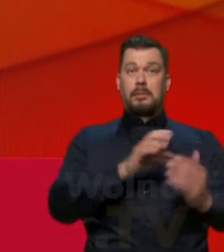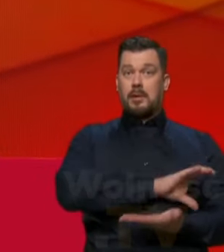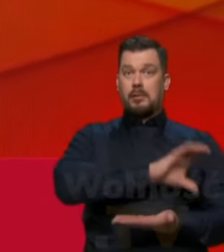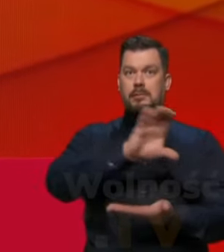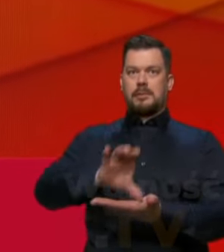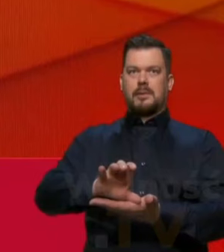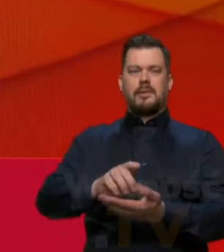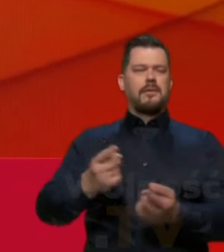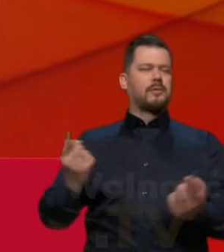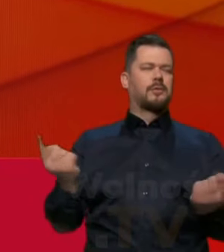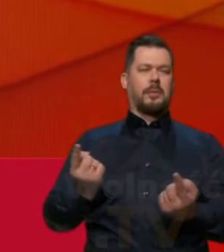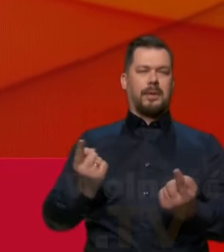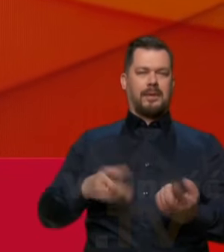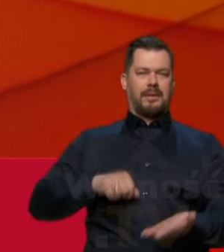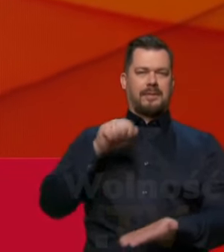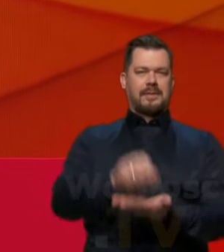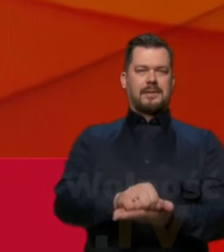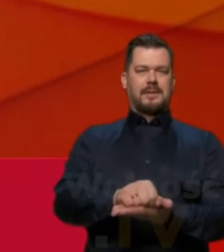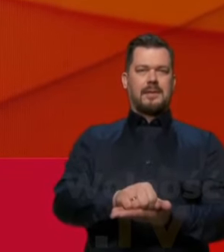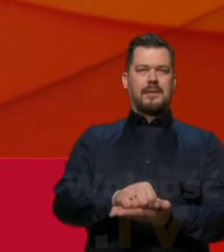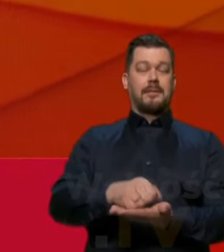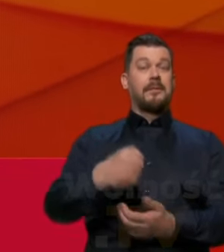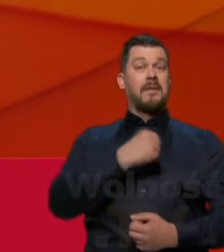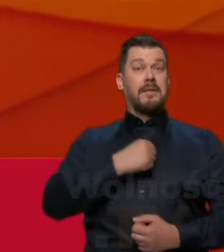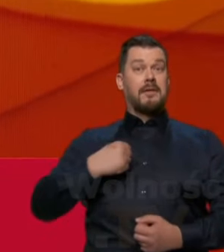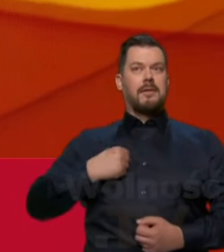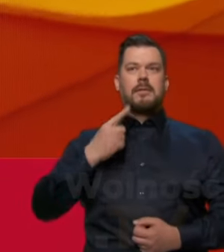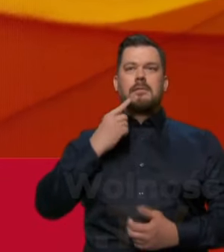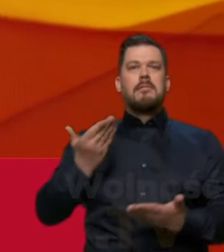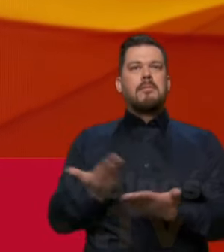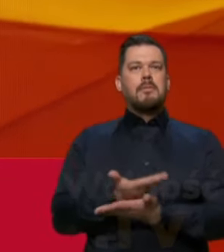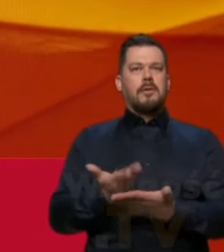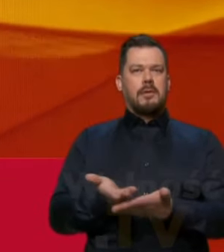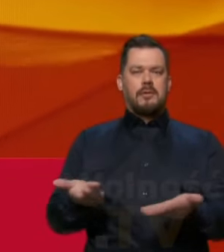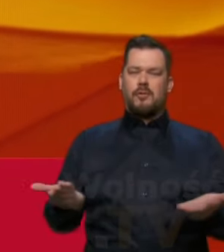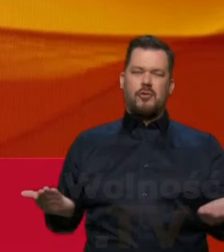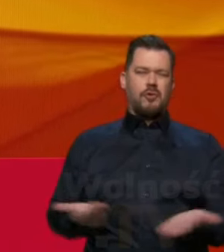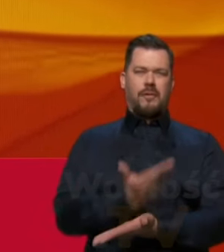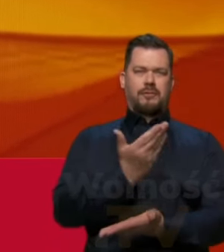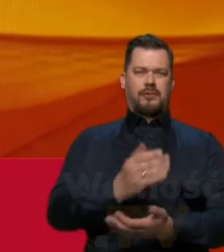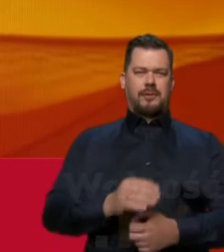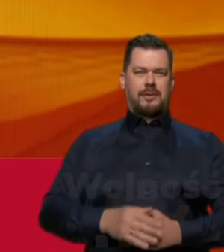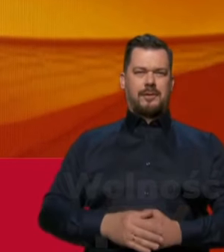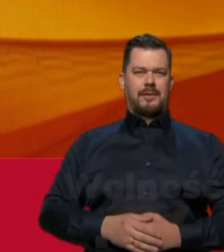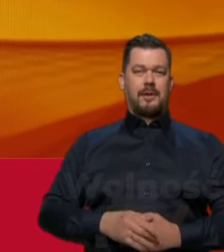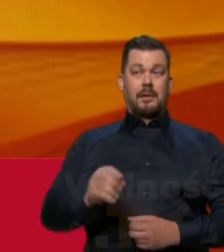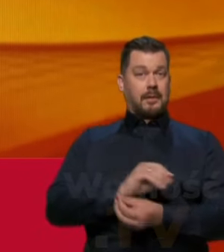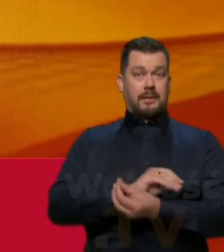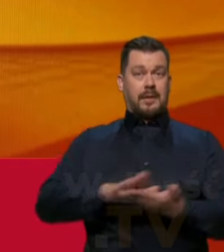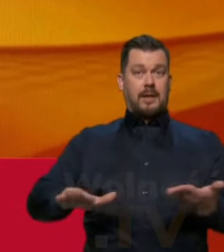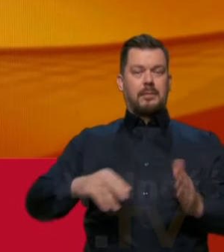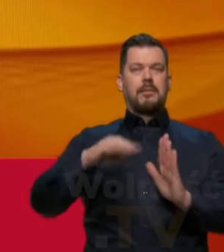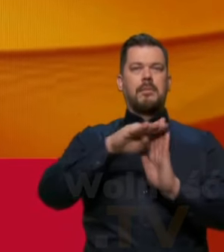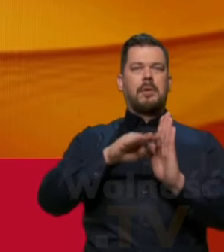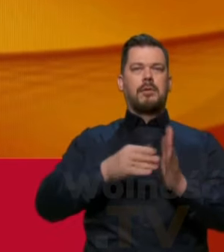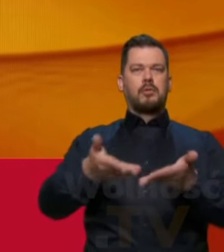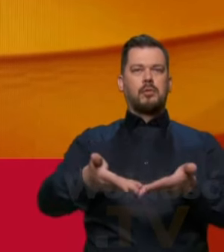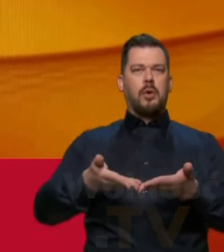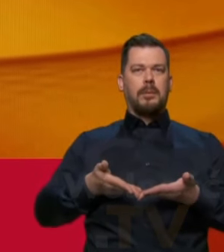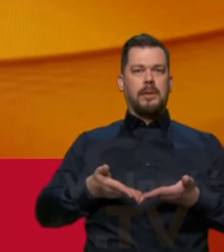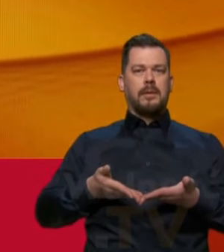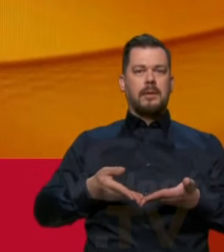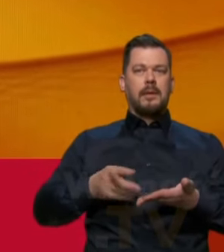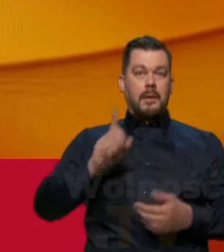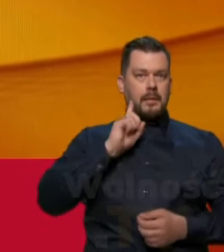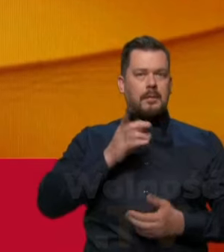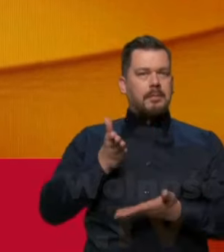na fantastyczne inwestycje. Warszawa wyznacza trendy, bo nikt nie zorganizował na przykład darmowego programu żłobkowego, żeby